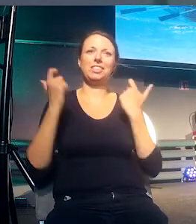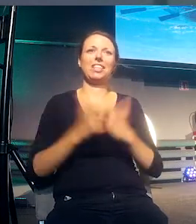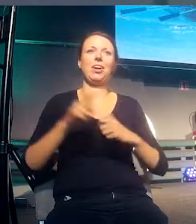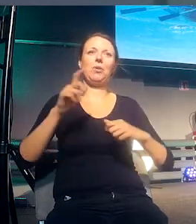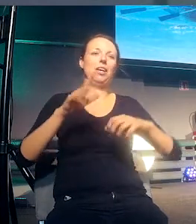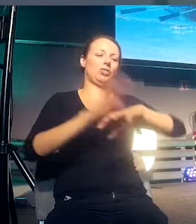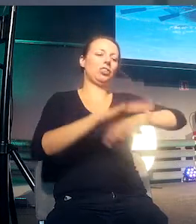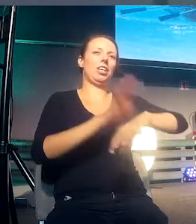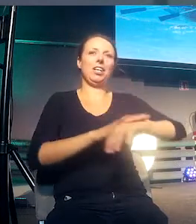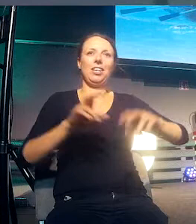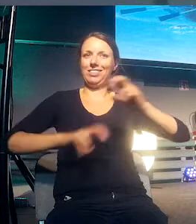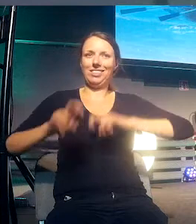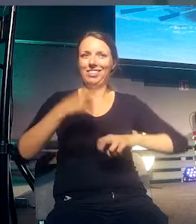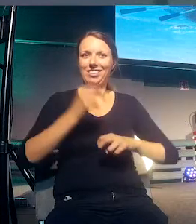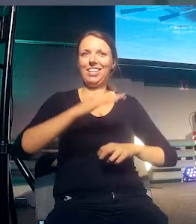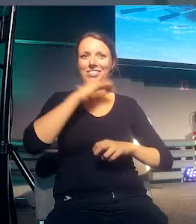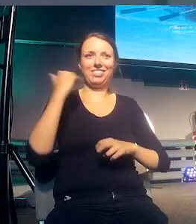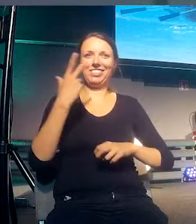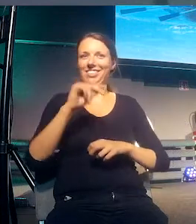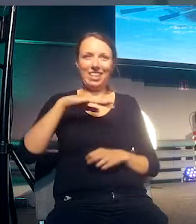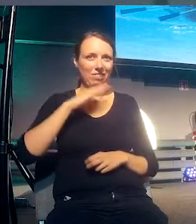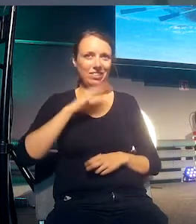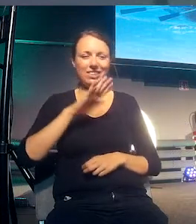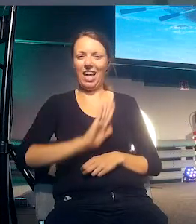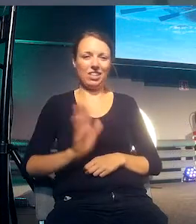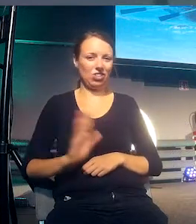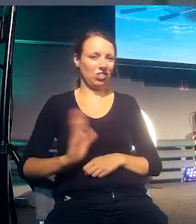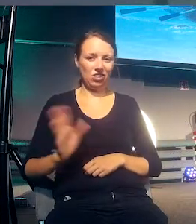dostateczna akcja. To również nie wystarczy, żeby